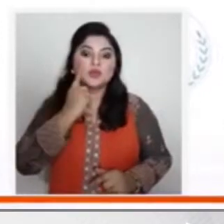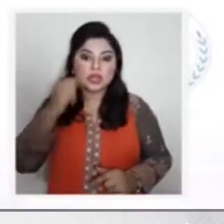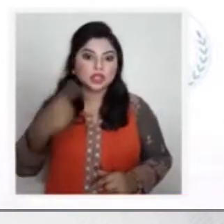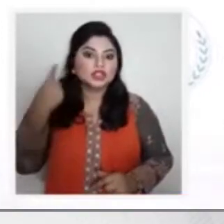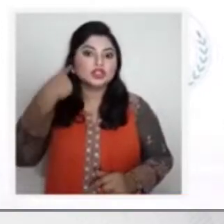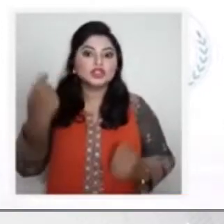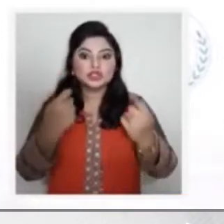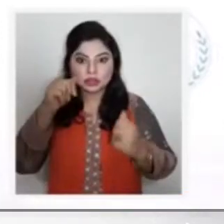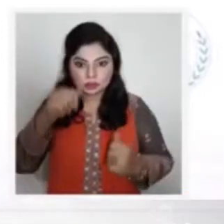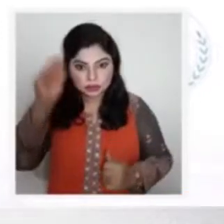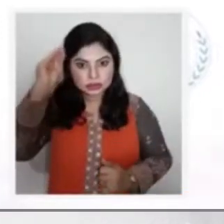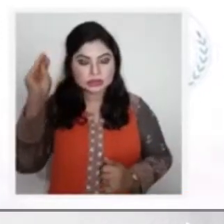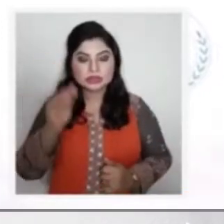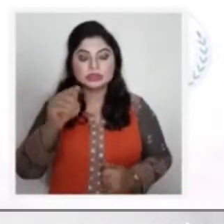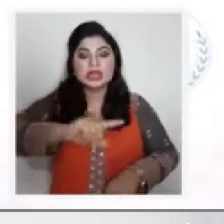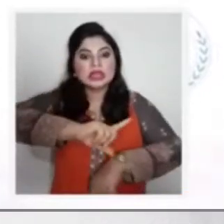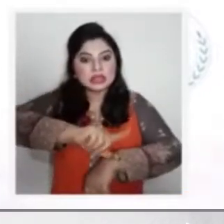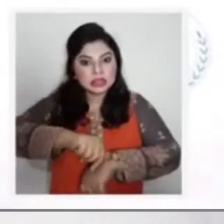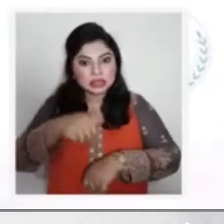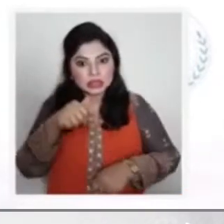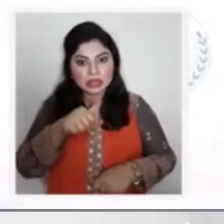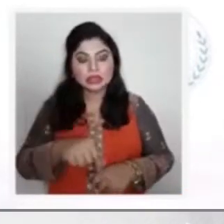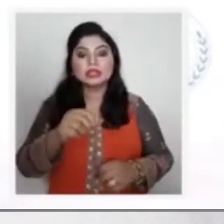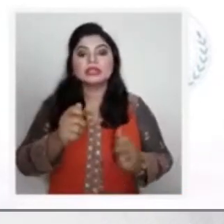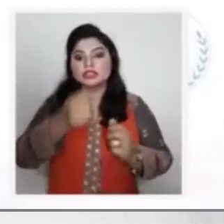পর্যন্ত মোট শনাক্ত হয়েছে